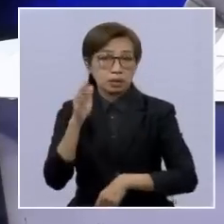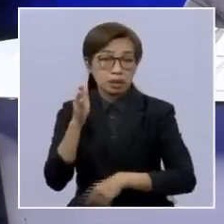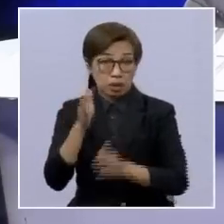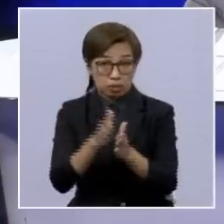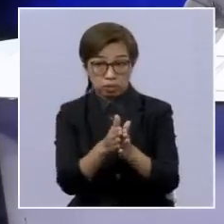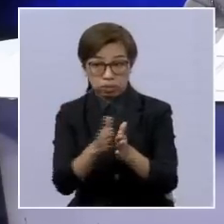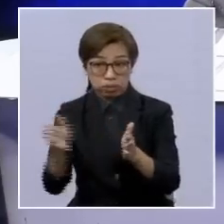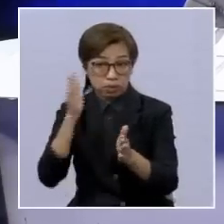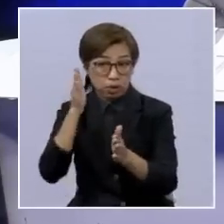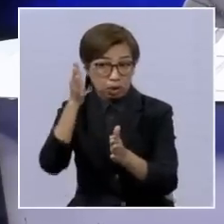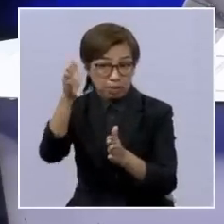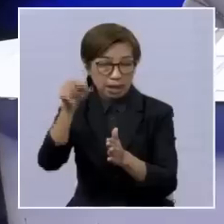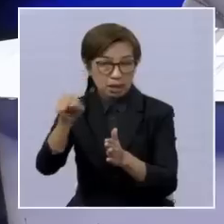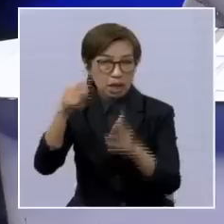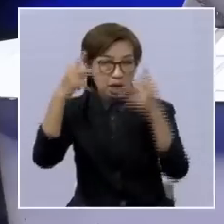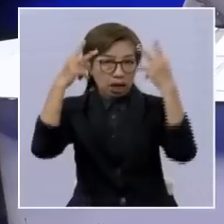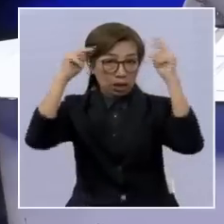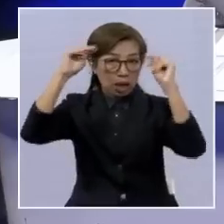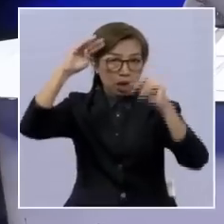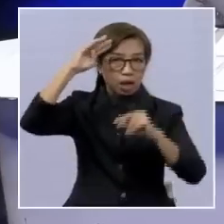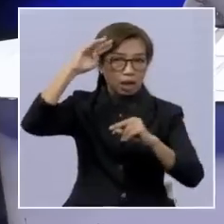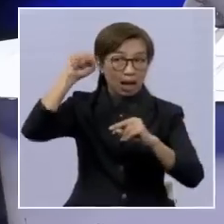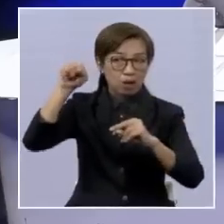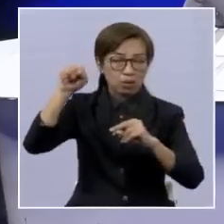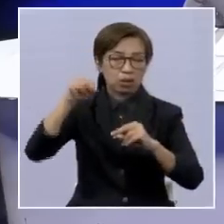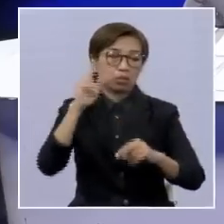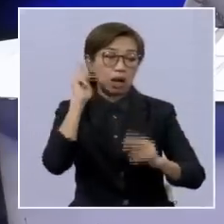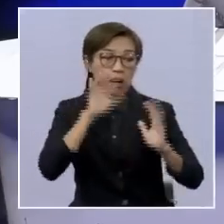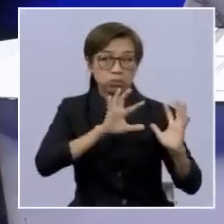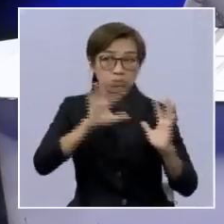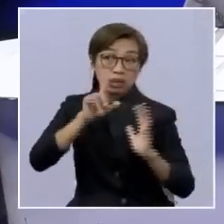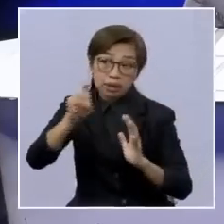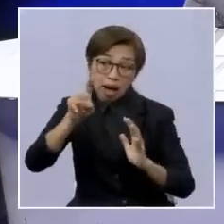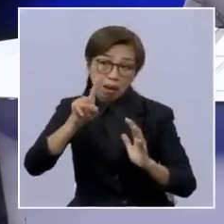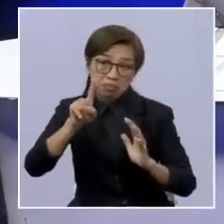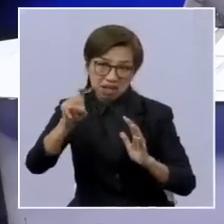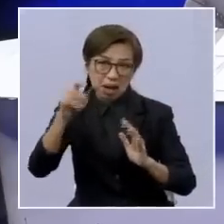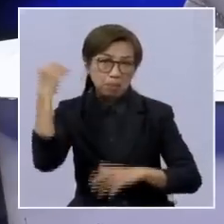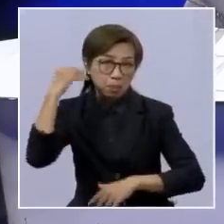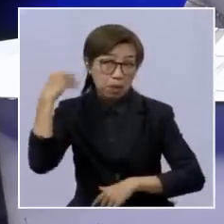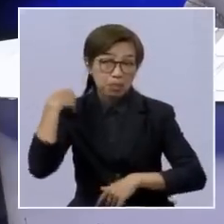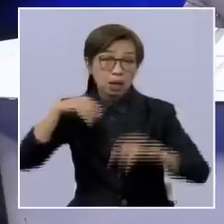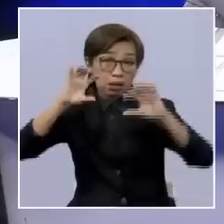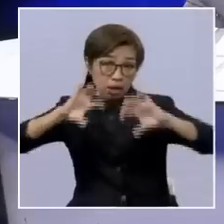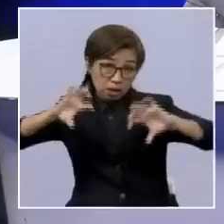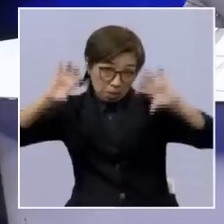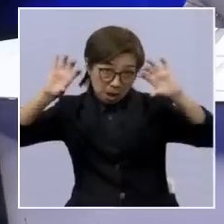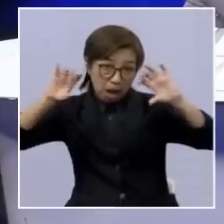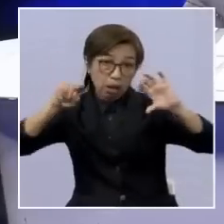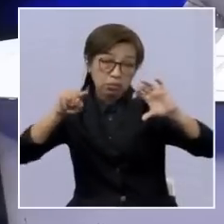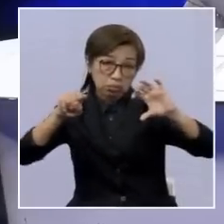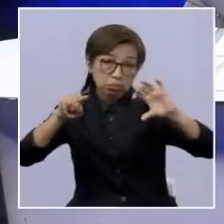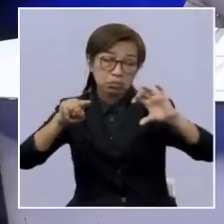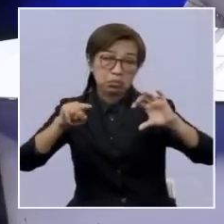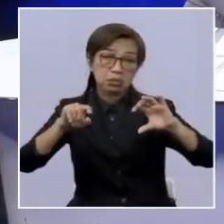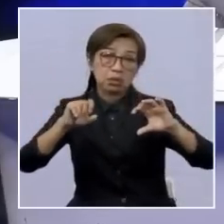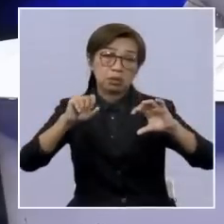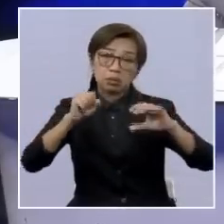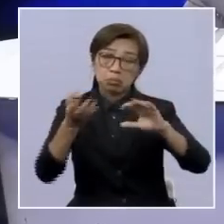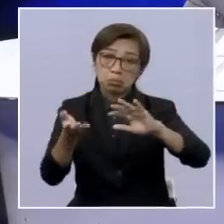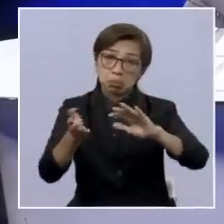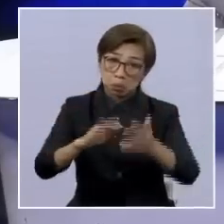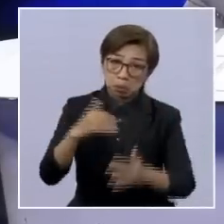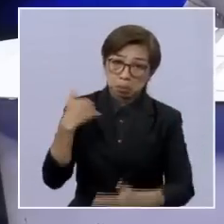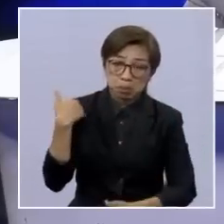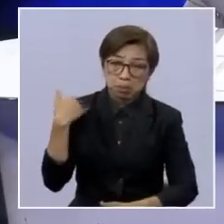ค่ะพลเอกประยุทธ์ก็จะถูกนักข่าวถามแทบทุกวันว่าจะยุบสภาแล้วหรือยังจะยุบวันไหนรวมถึงเมื่อวาน